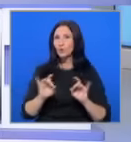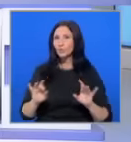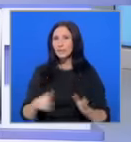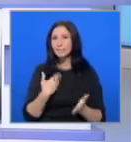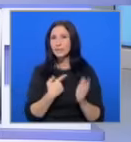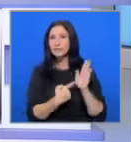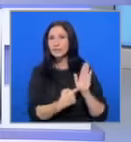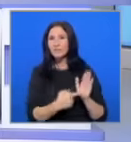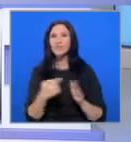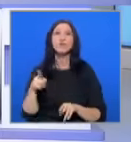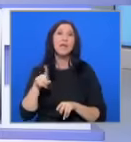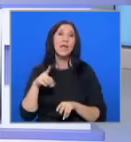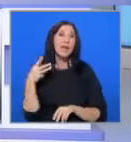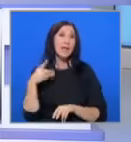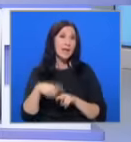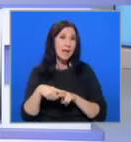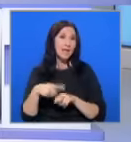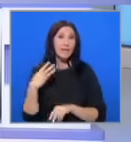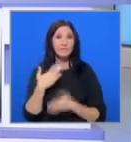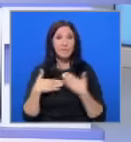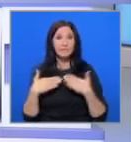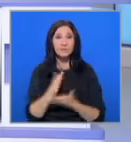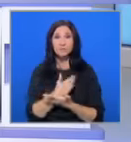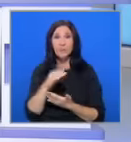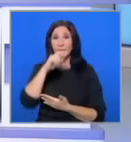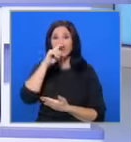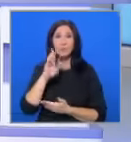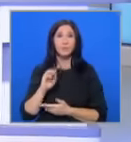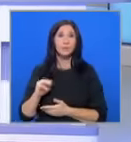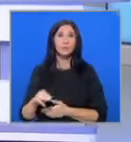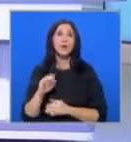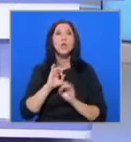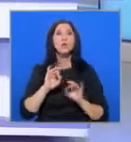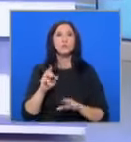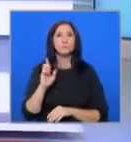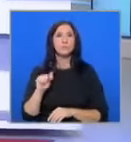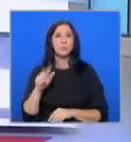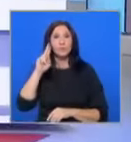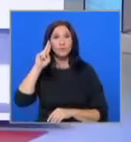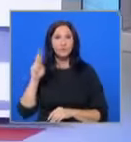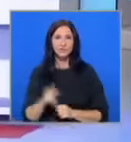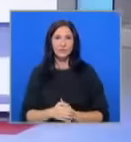новини, представени от Илиан Енев. Приятна вечер! Споделяме важното и на БНТ Нюс БГ. Довиждане!